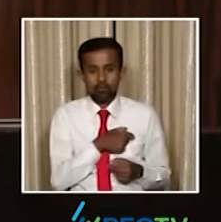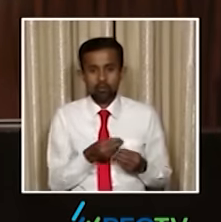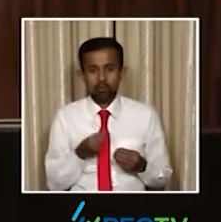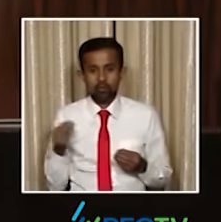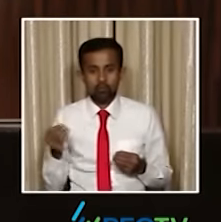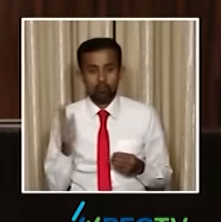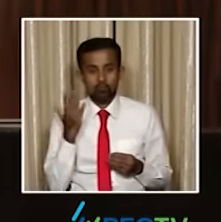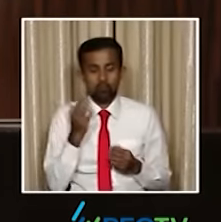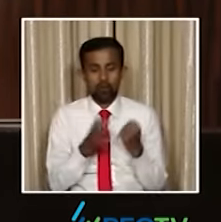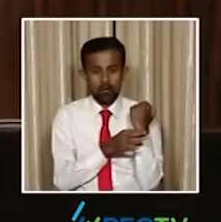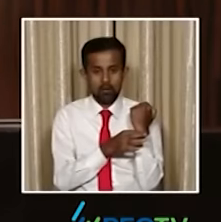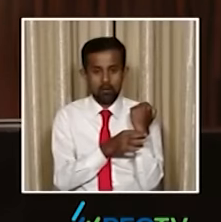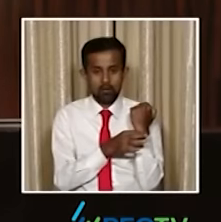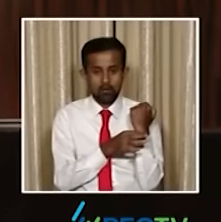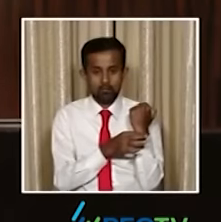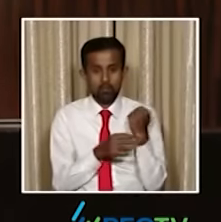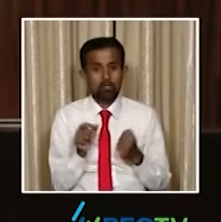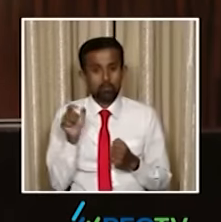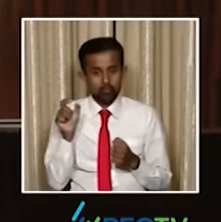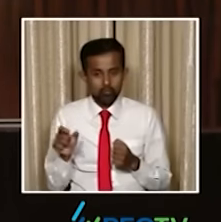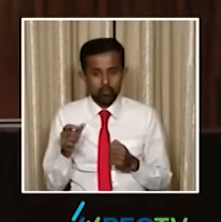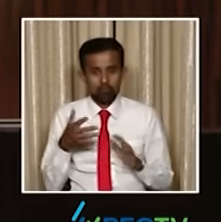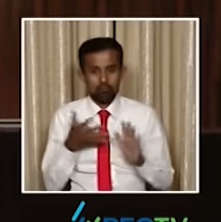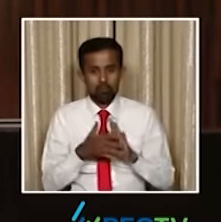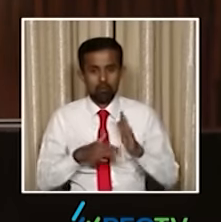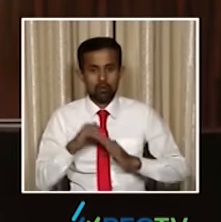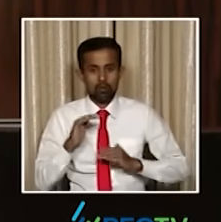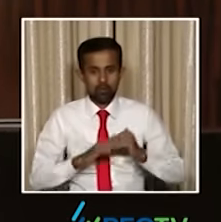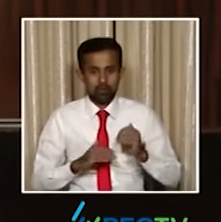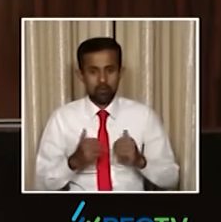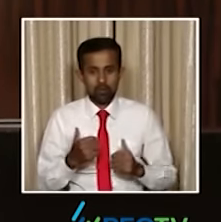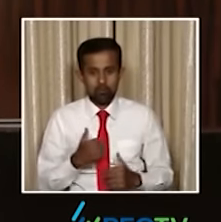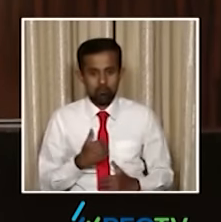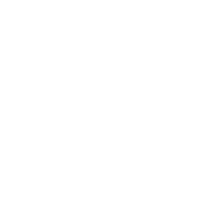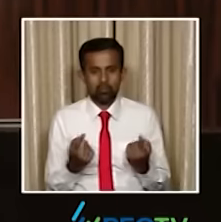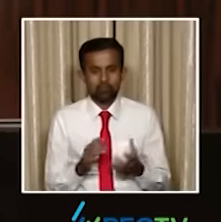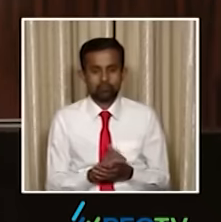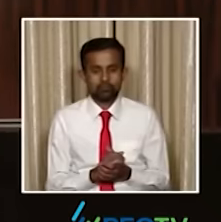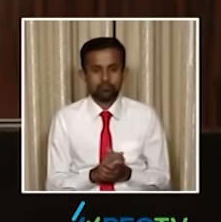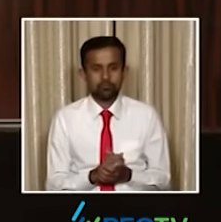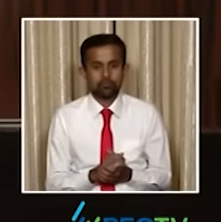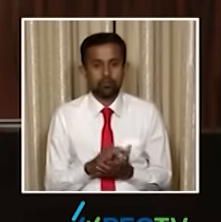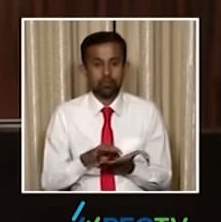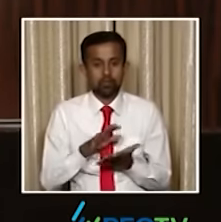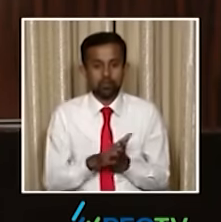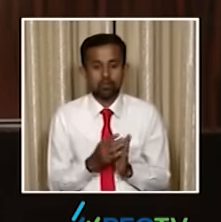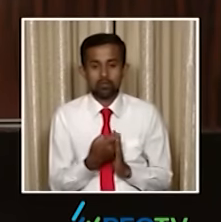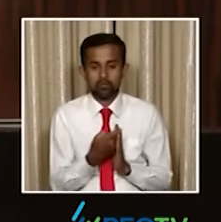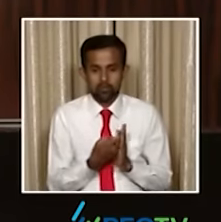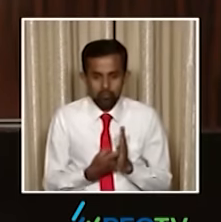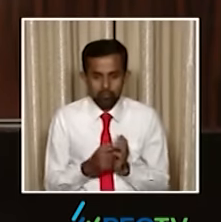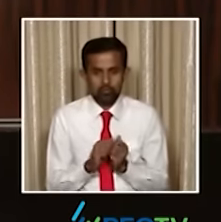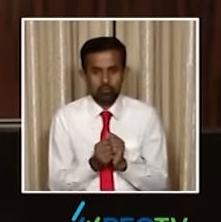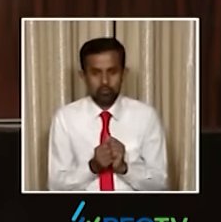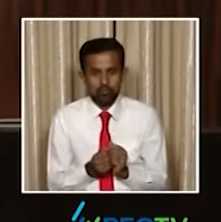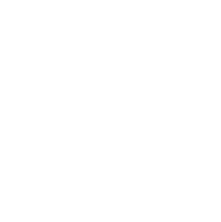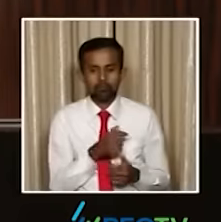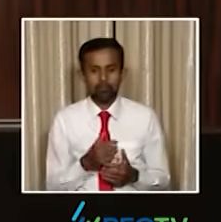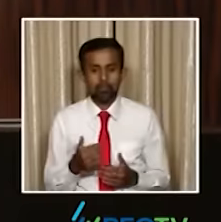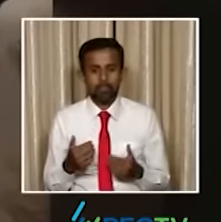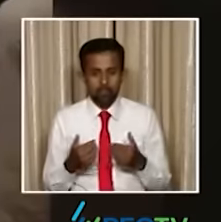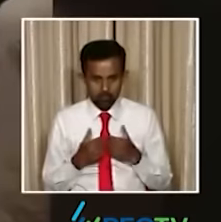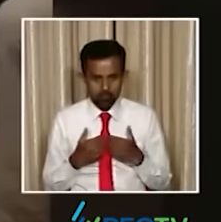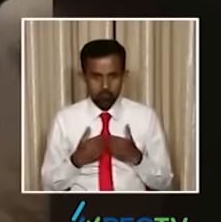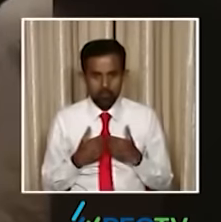තියෙන විශේෂ වරප්‍රසාදය එතුමා අවභාවිතා කළයි කියලා තමයි මටත් හැඟෙන්නේ. ස්ථාවර නියෝග සංශෝධනය අපි නුදුරේම පටන් ගන්න.